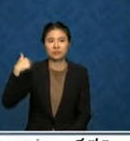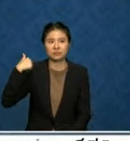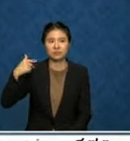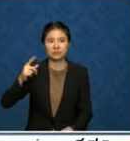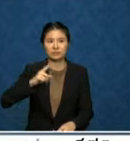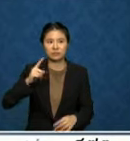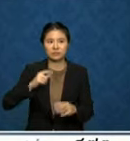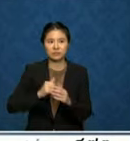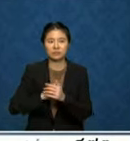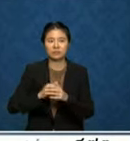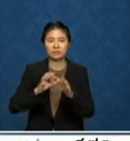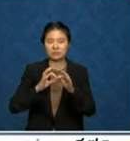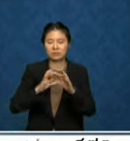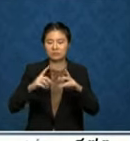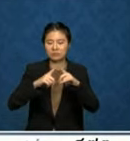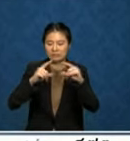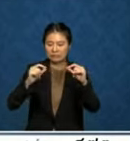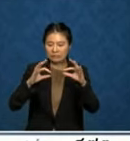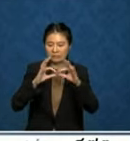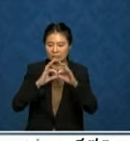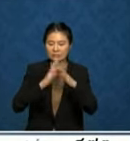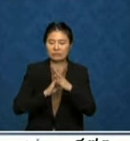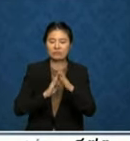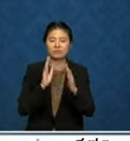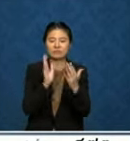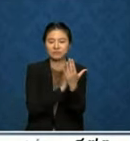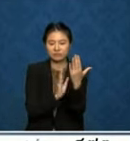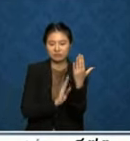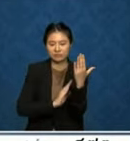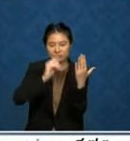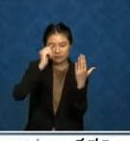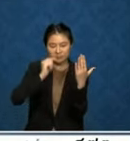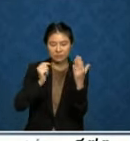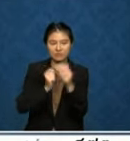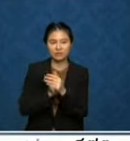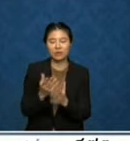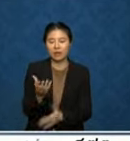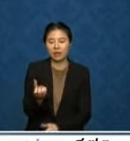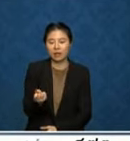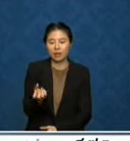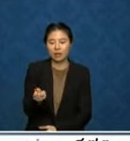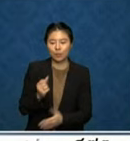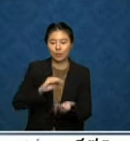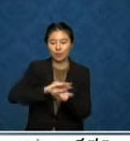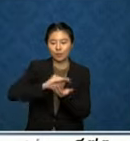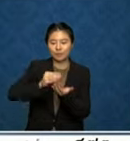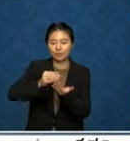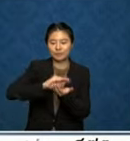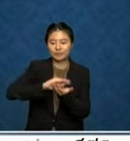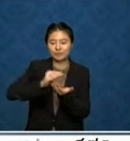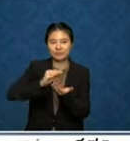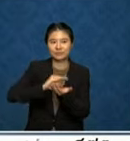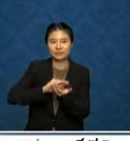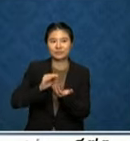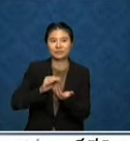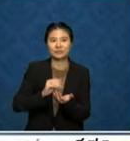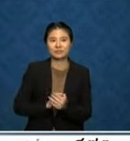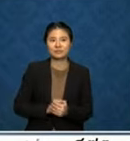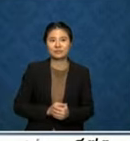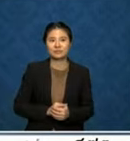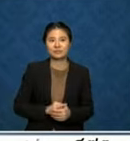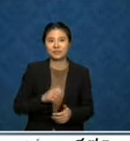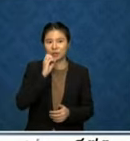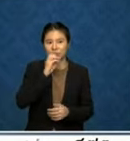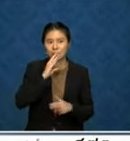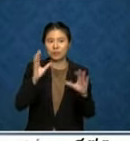CNN เคยนำเสนอเรื่องราวเกี่ยวกับประเทศไทยผ่านคอนเทนต์ข้าวเหนียวมะม่วงค่ะซึ่งคอนเทนต์ชิ้นนั้นนะคะมีการระบุ